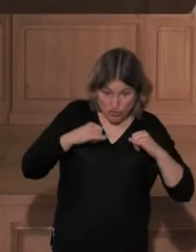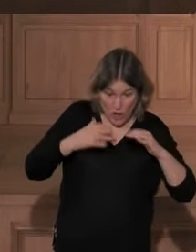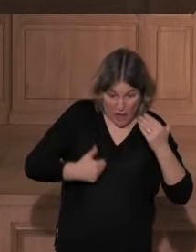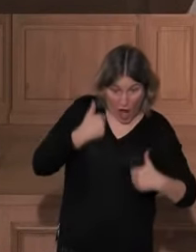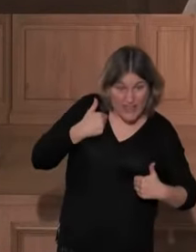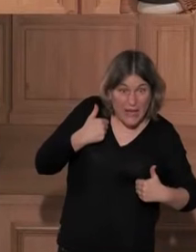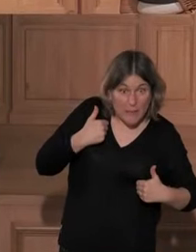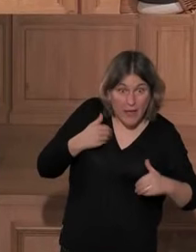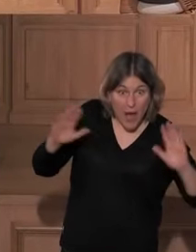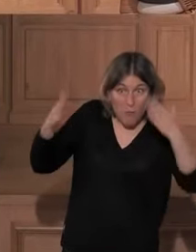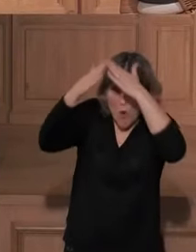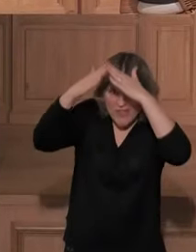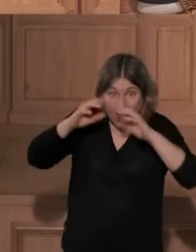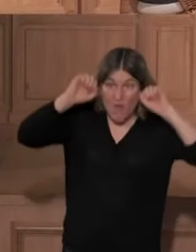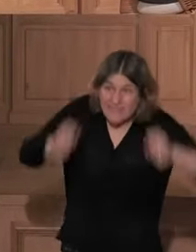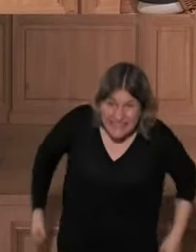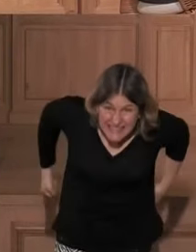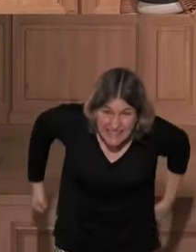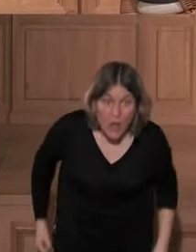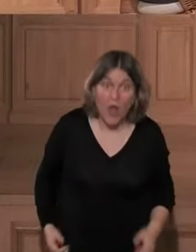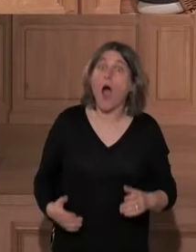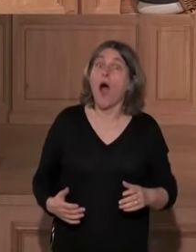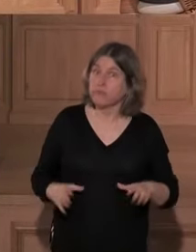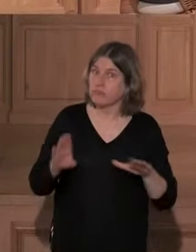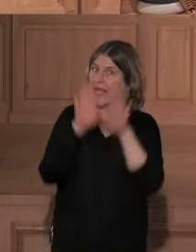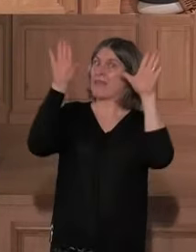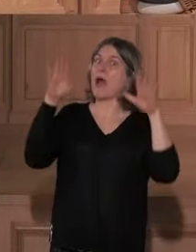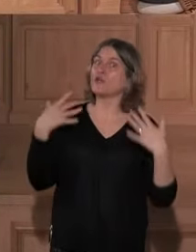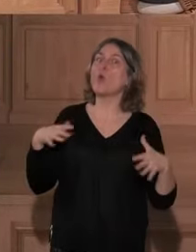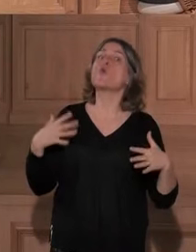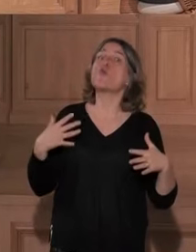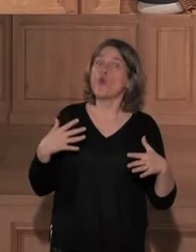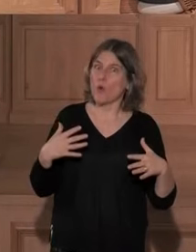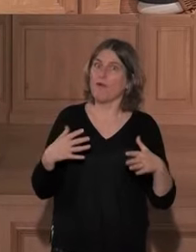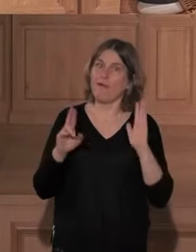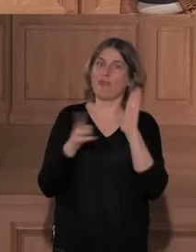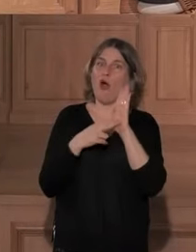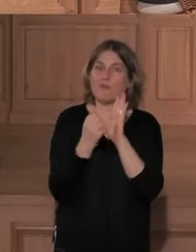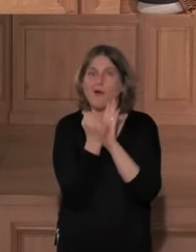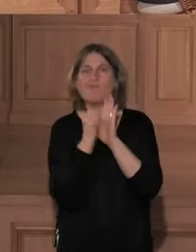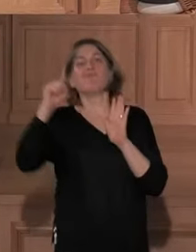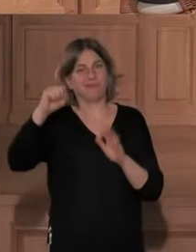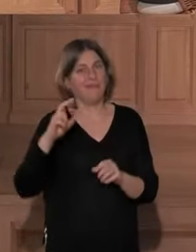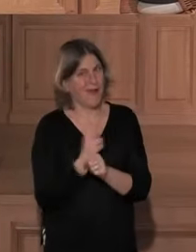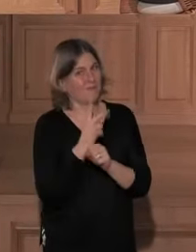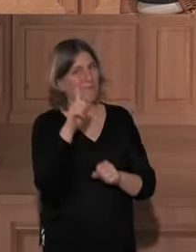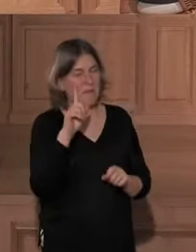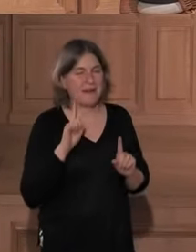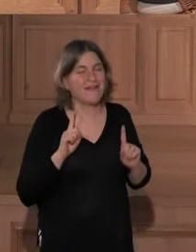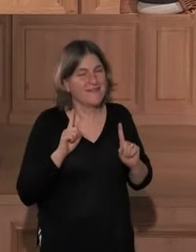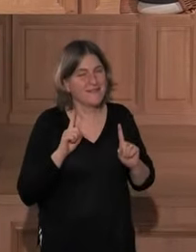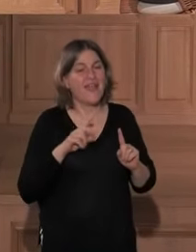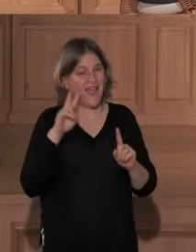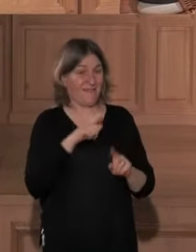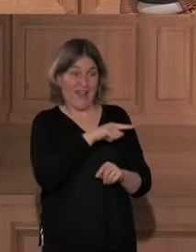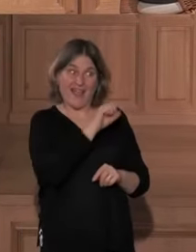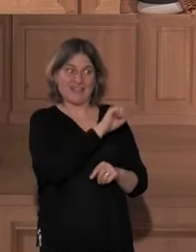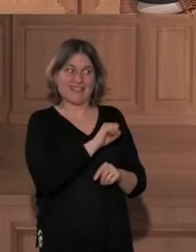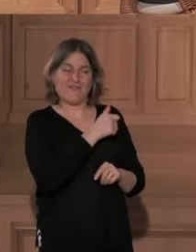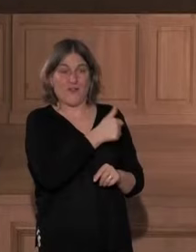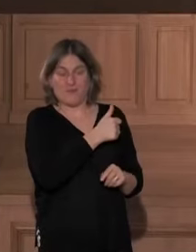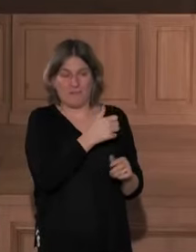rien. Fallait le faire. Bon, on n'était pas déjà dans hors normes, on était déjà bien avancé. Et c'est vrai, ce que dit Stéphane, ce qui nous a